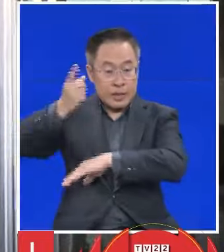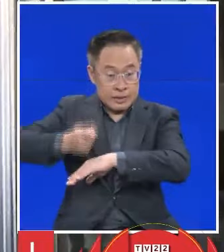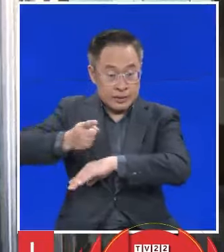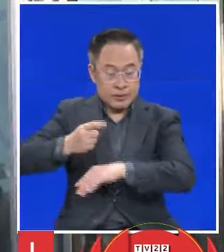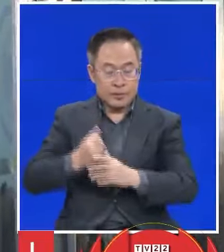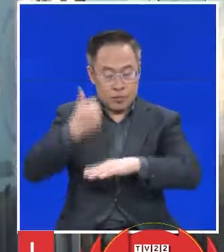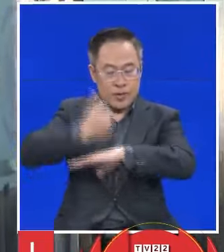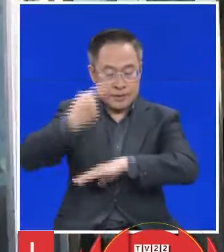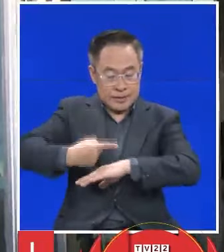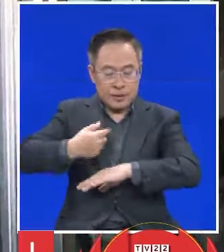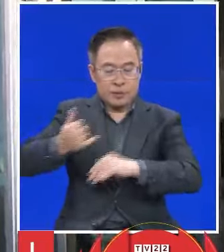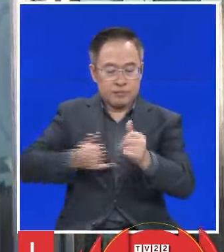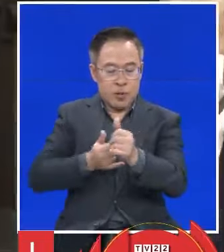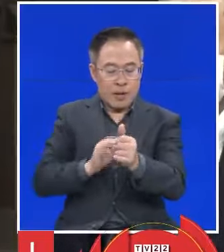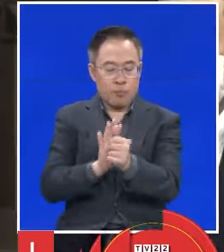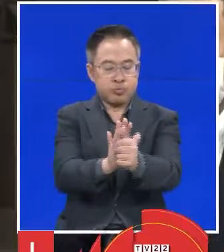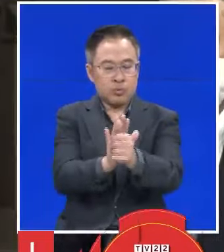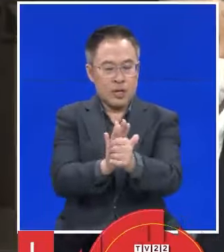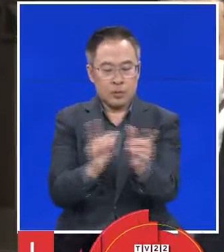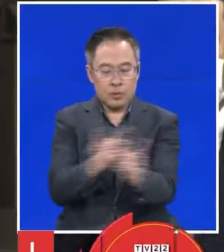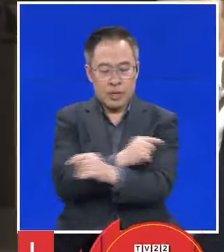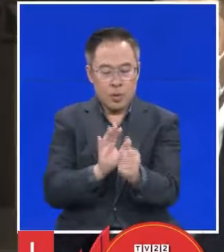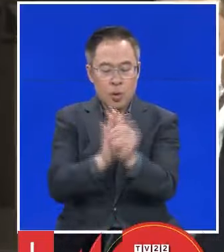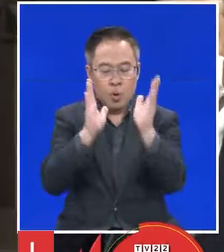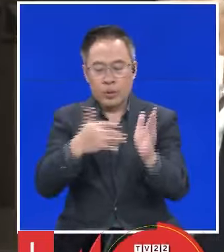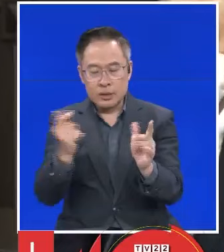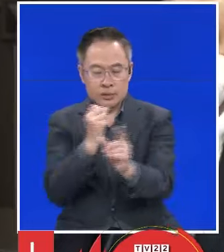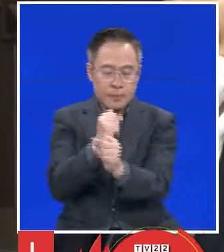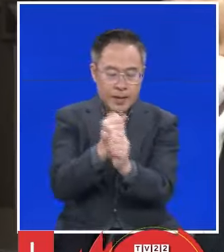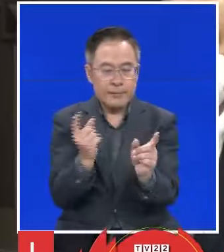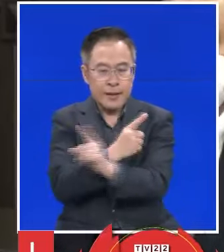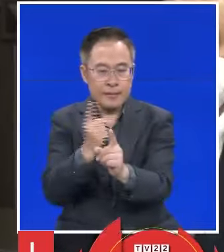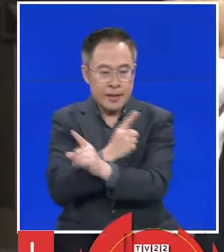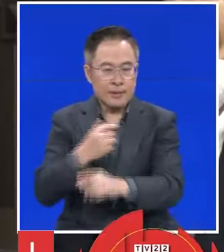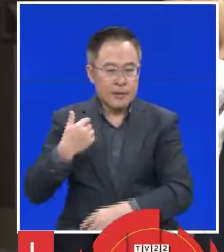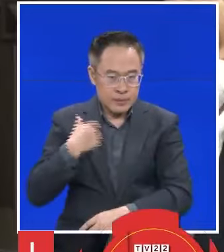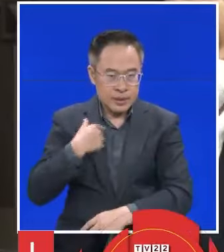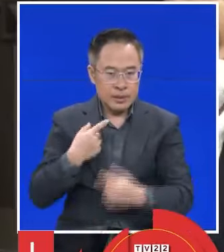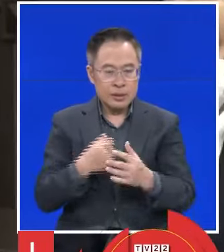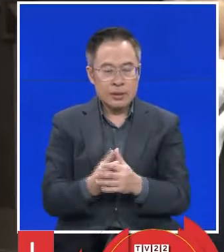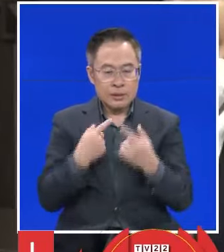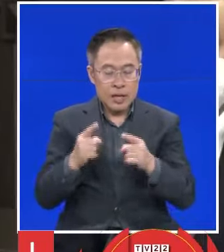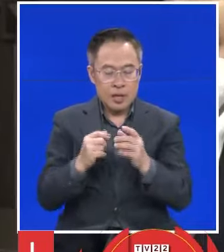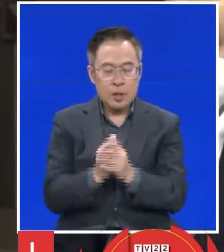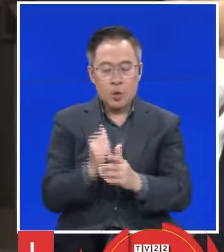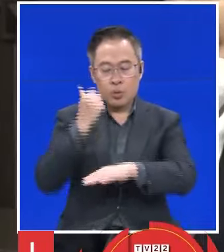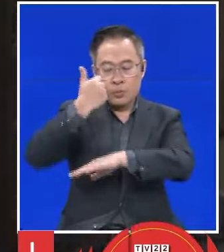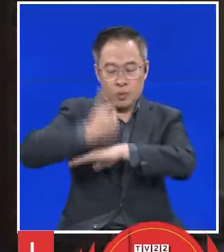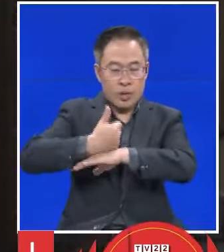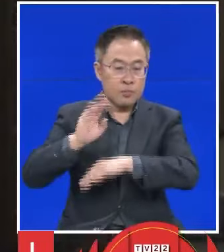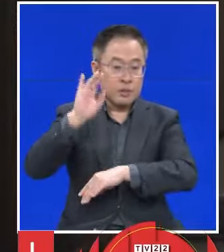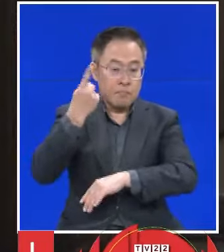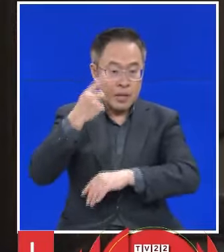อบเรื่องนี้อยู่นะคะโดยจะดูรายละเอียดในคำวินิจฉัยของศาลรัฐธรรมนูญด้วยพอไปถามว่าต้องตรวจสอบบัญชีทรัพย์สิน